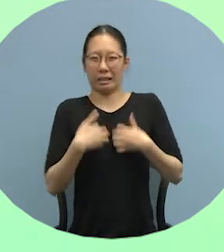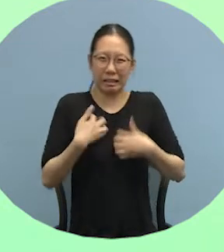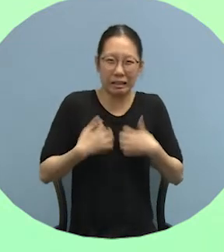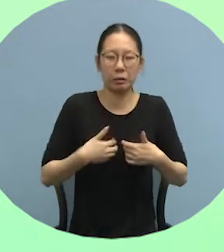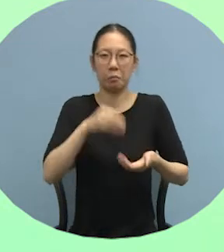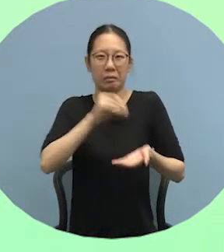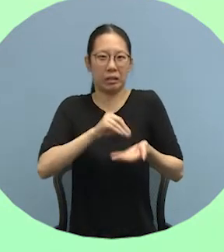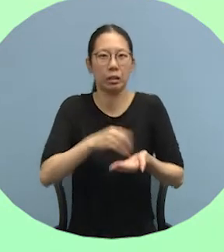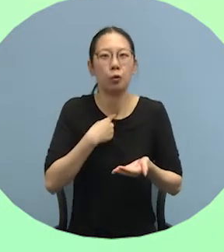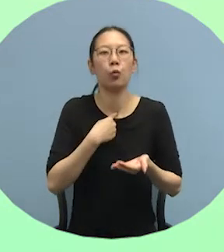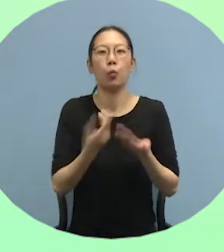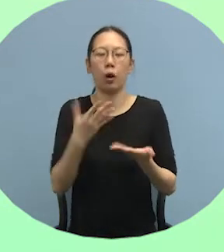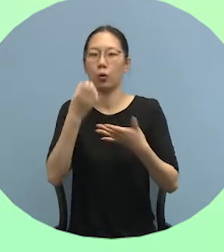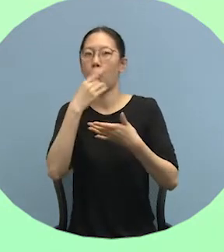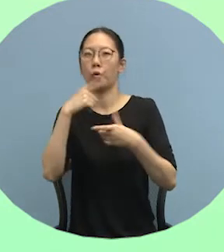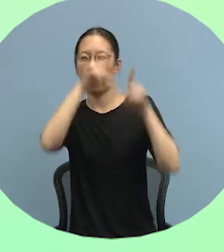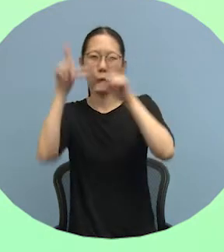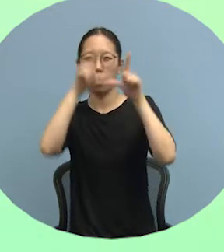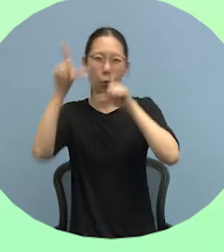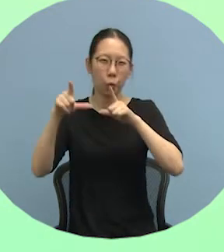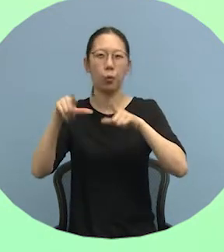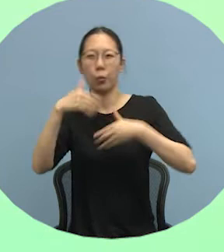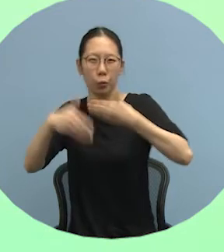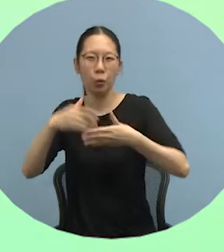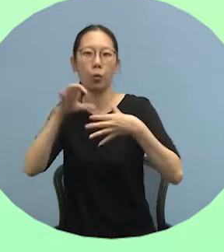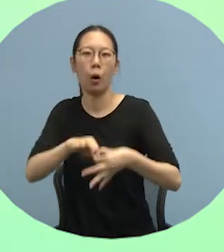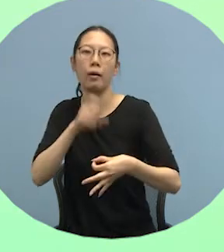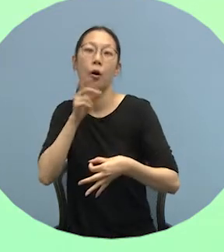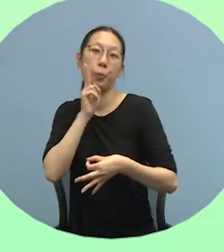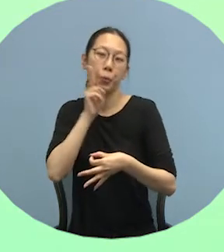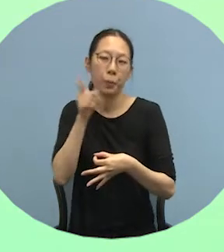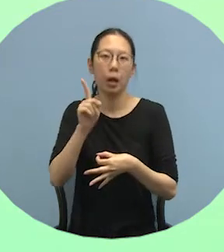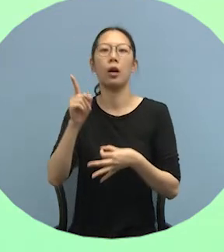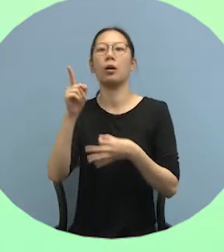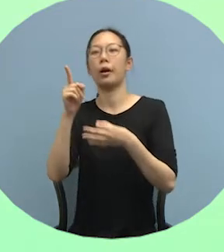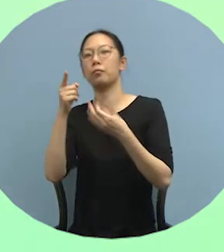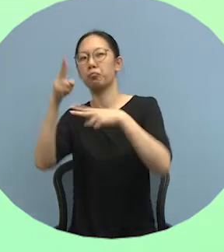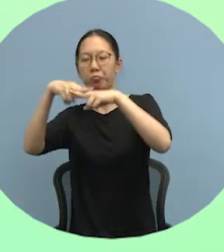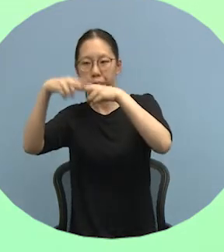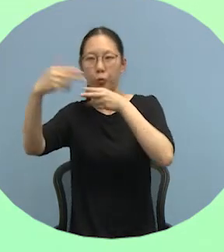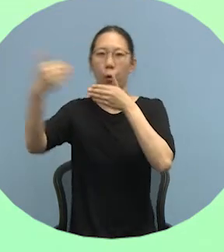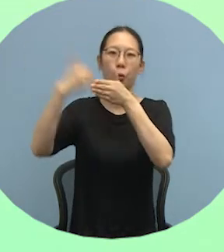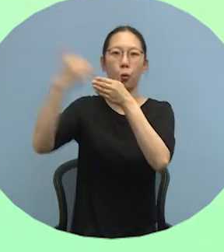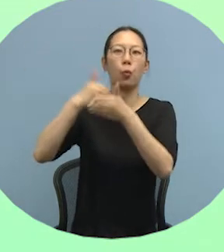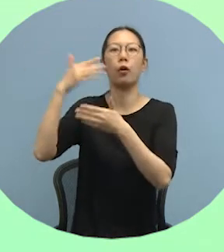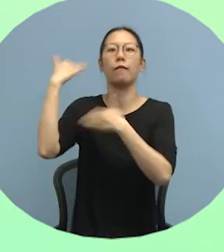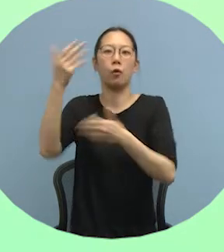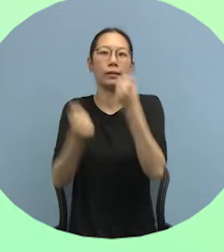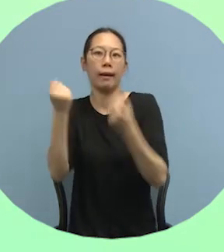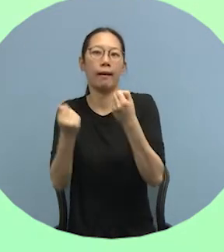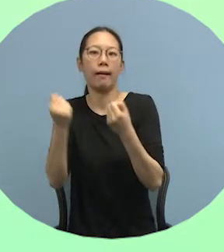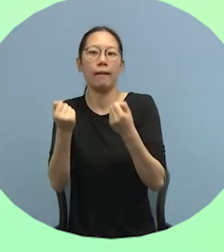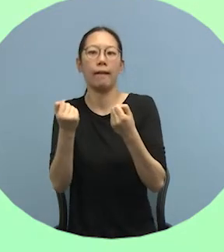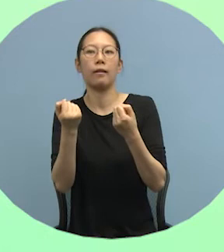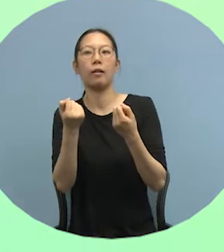緊急必要性和香港日常運作有關的人呢，譬如一些跨境的貨車司機呢仍然可以